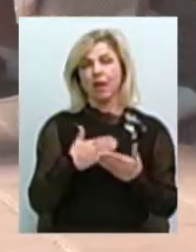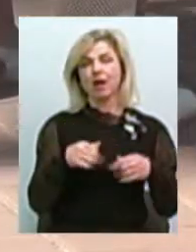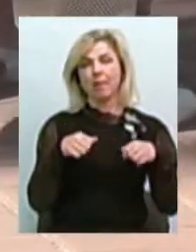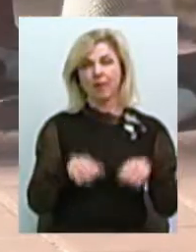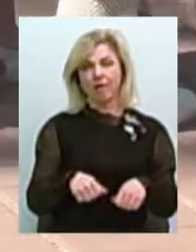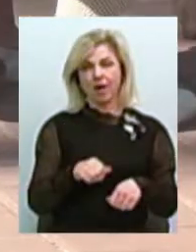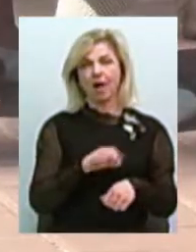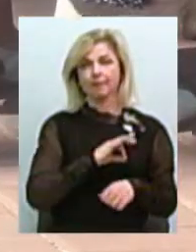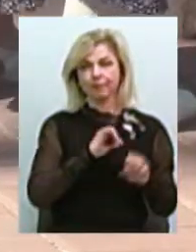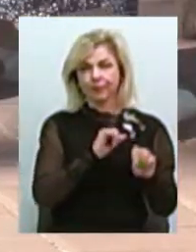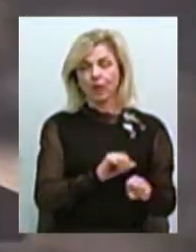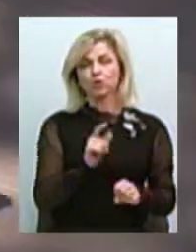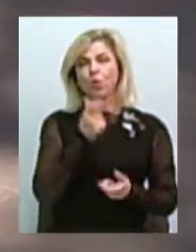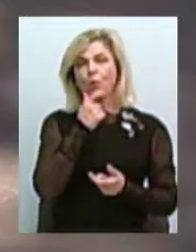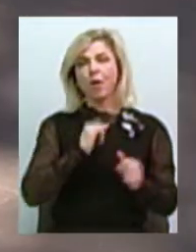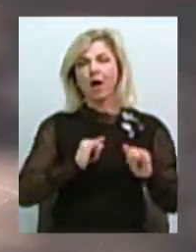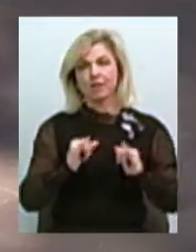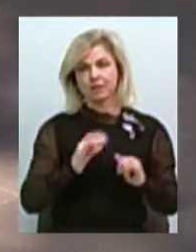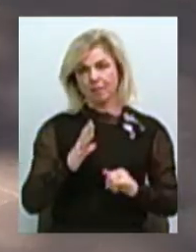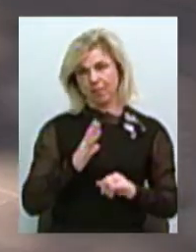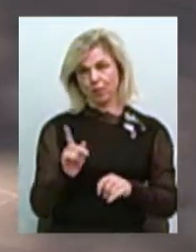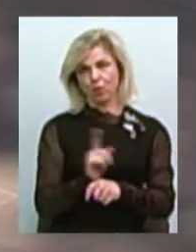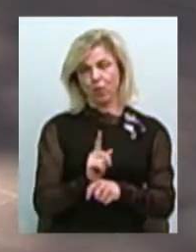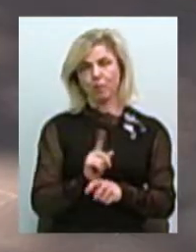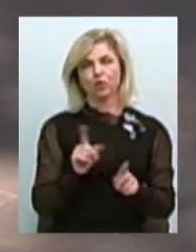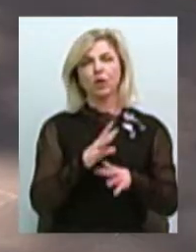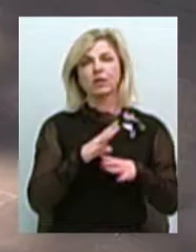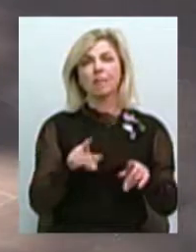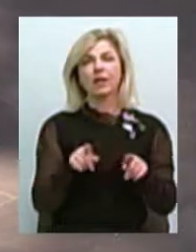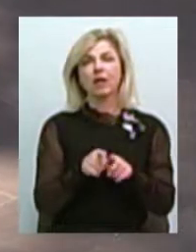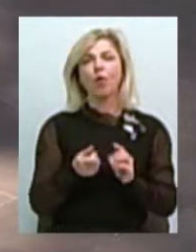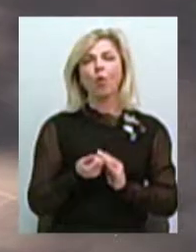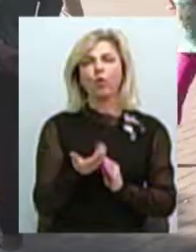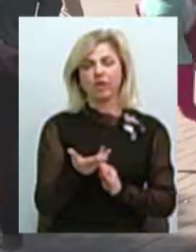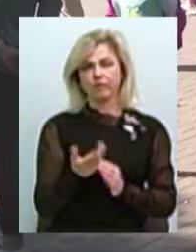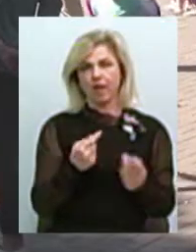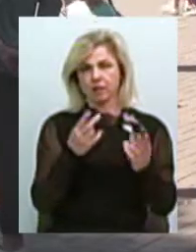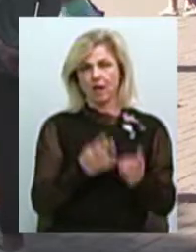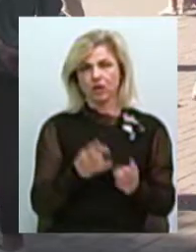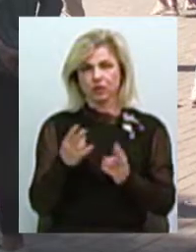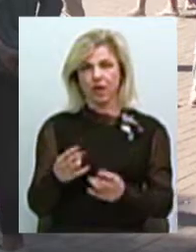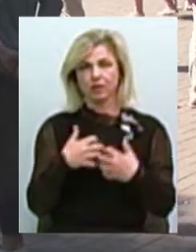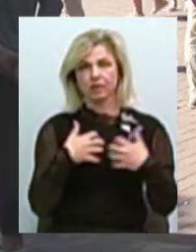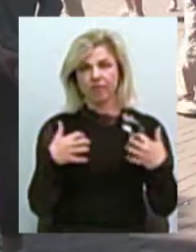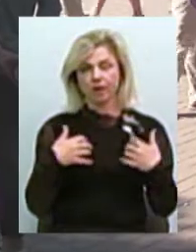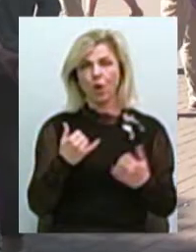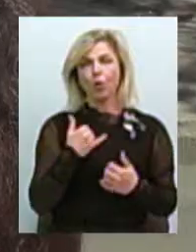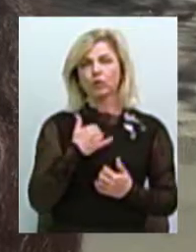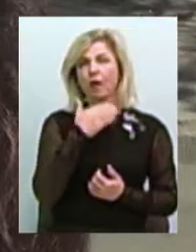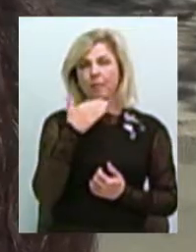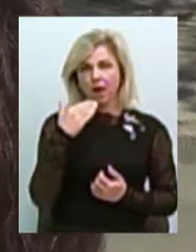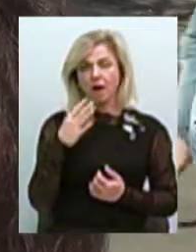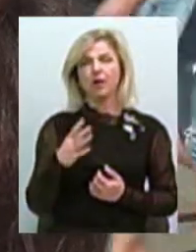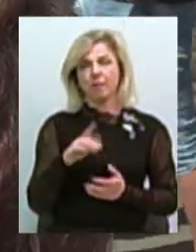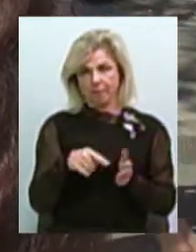просто гуманність була нормою, щоб не було такої кількості постраждалих тварин. І так як в нашому місті неодноразово ставалися жахливі